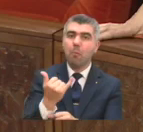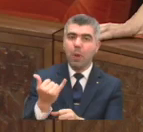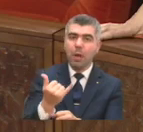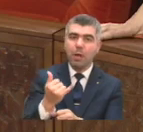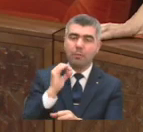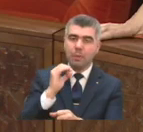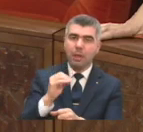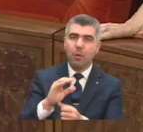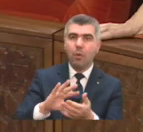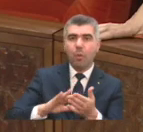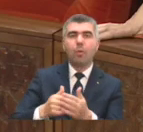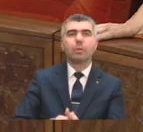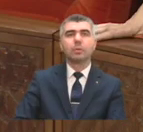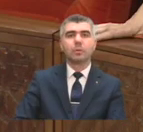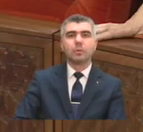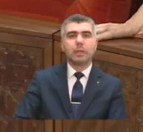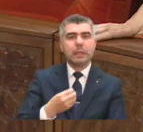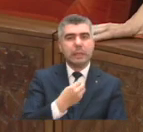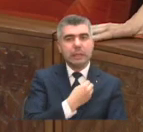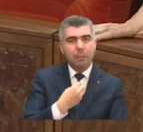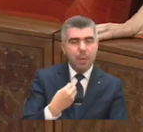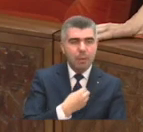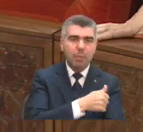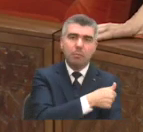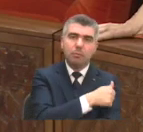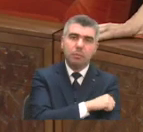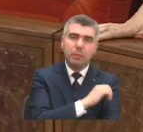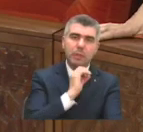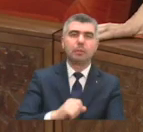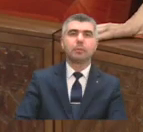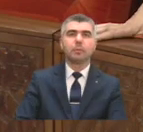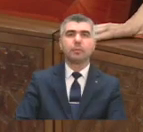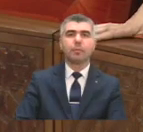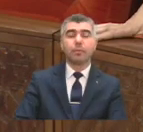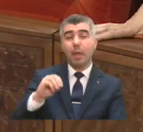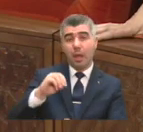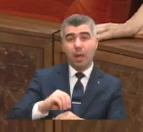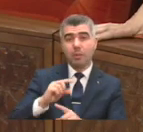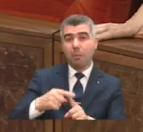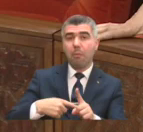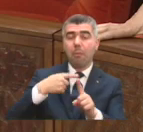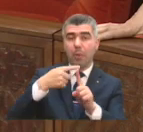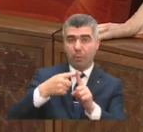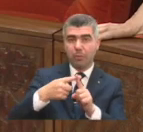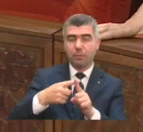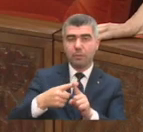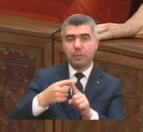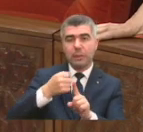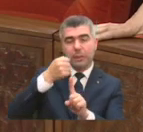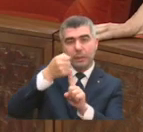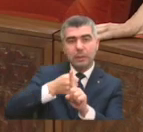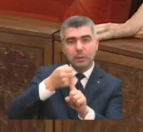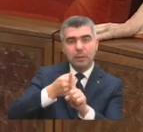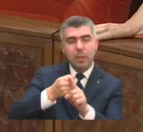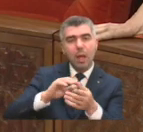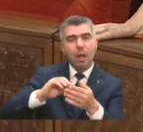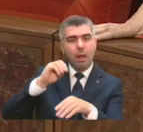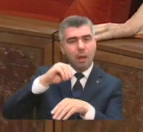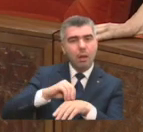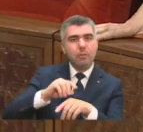الموارد البشريه سواء الطبيه او التمريضيه. كذلك انه كنقوموا بواحد اعاده الهيكله ديال